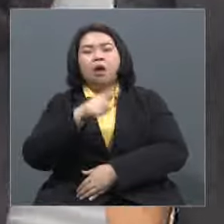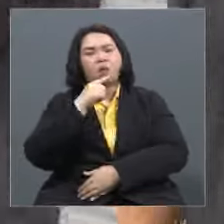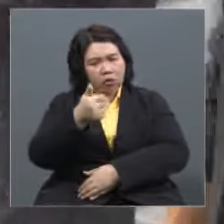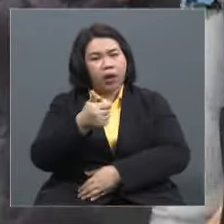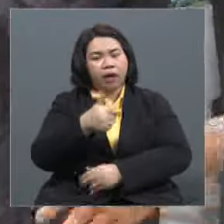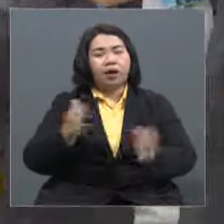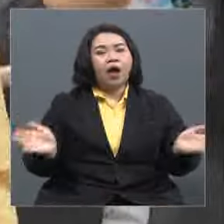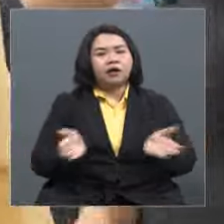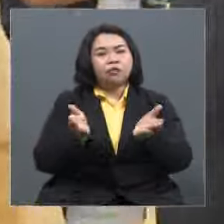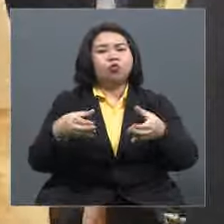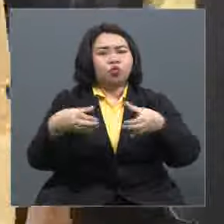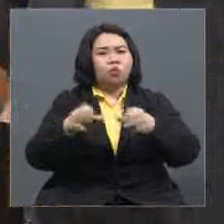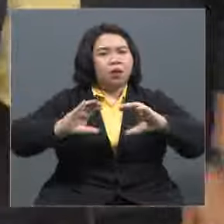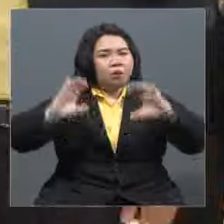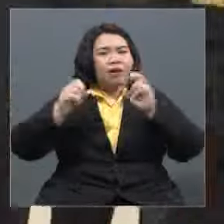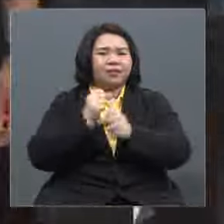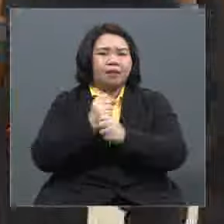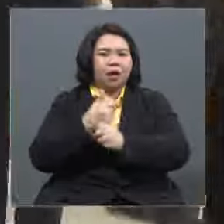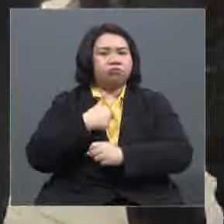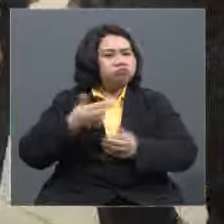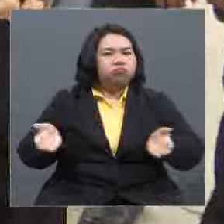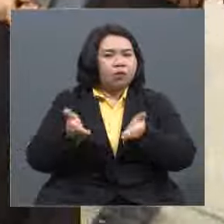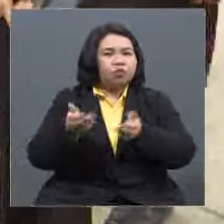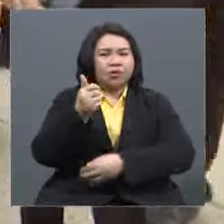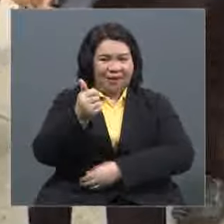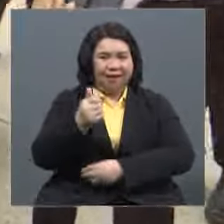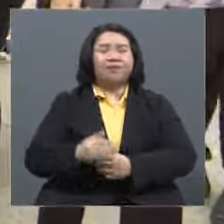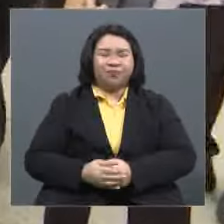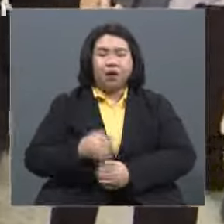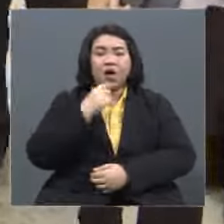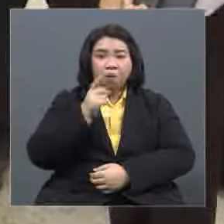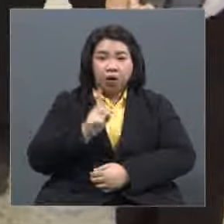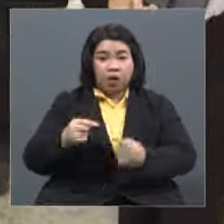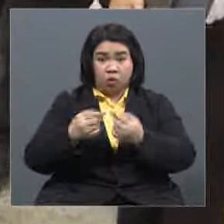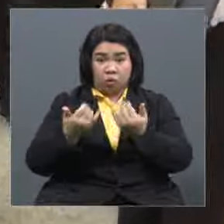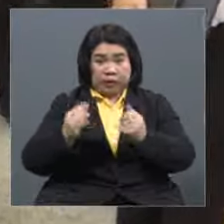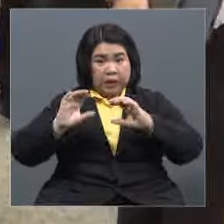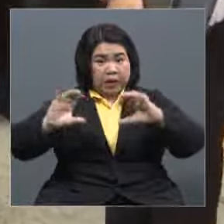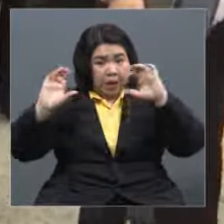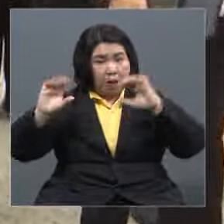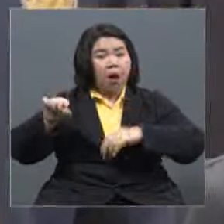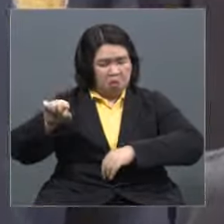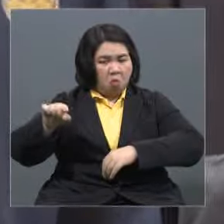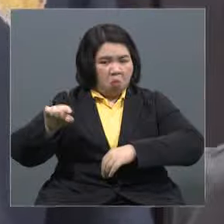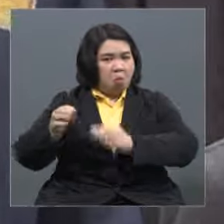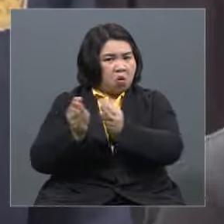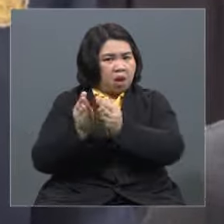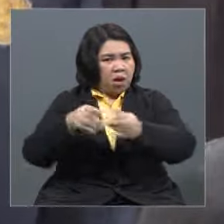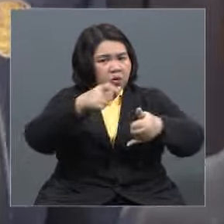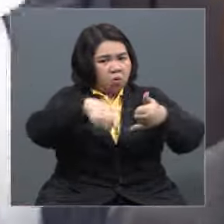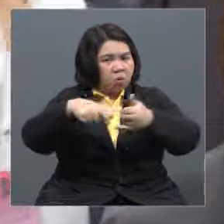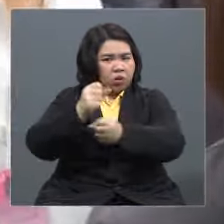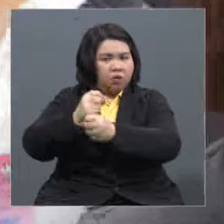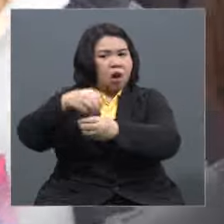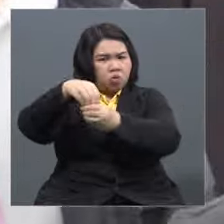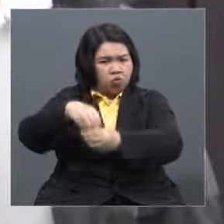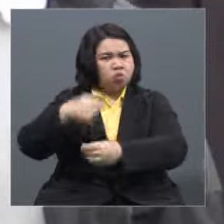ให้การสนับสนุนการทำงานของรัฐบาลอย่างเต็มที่โดยเชื่อมั่นว่าด้วยเสียงของรัฐบาลที่มีความมีเสถียรภาพรัฐบาลน่าจะอยู่